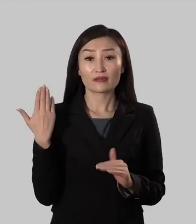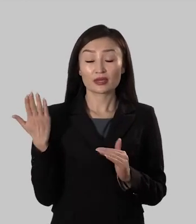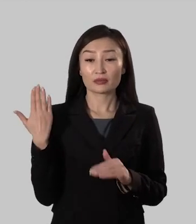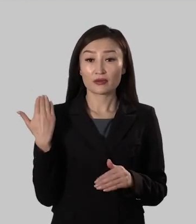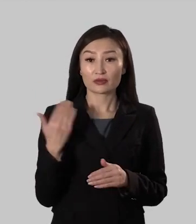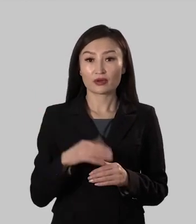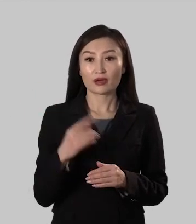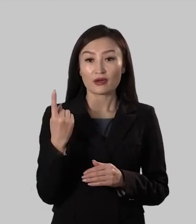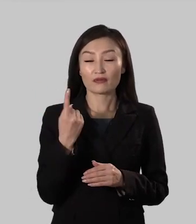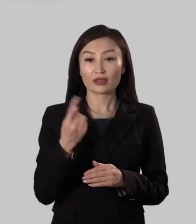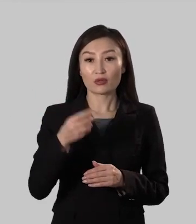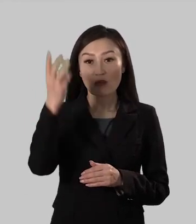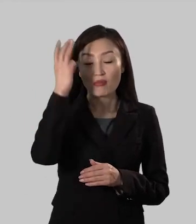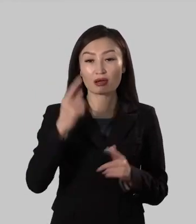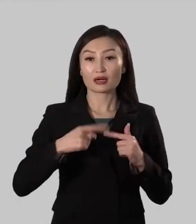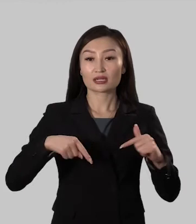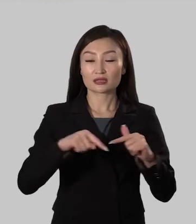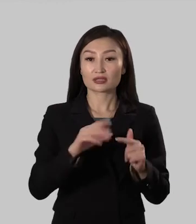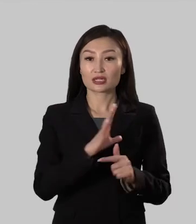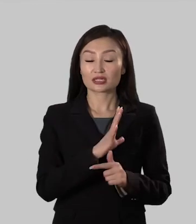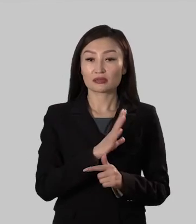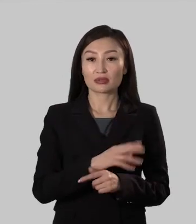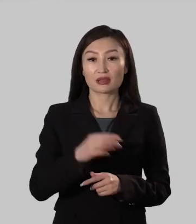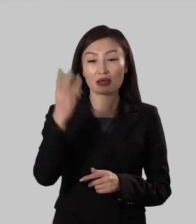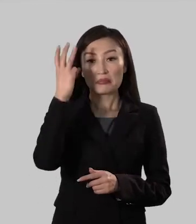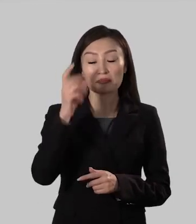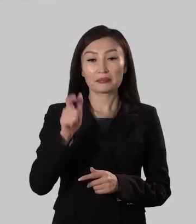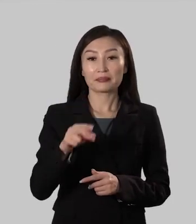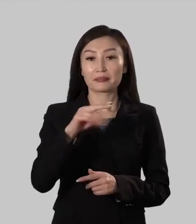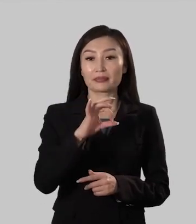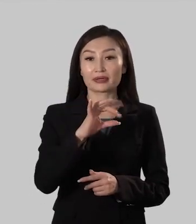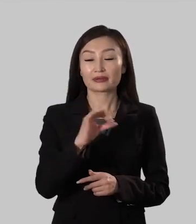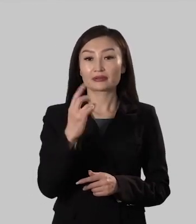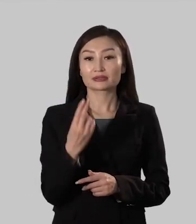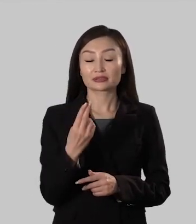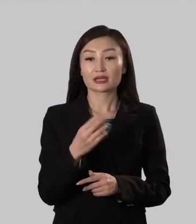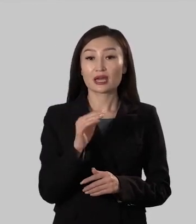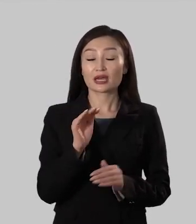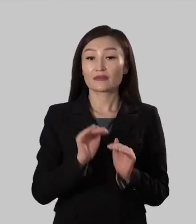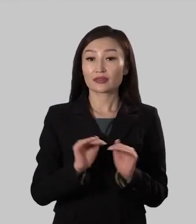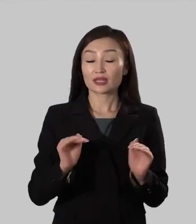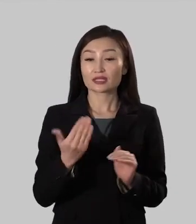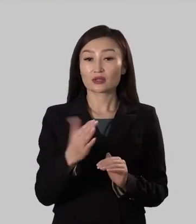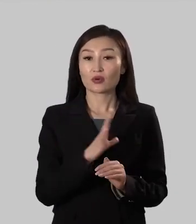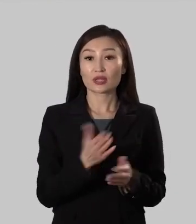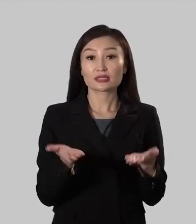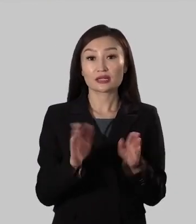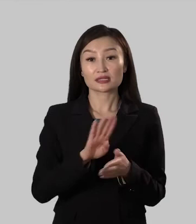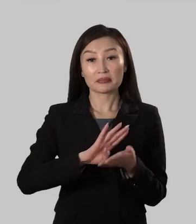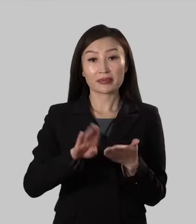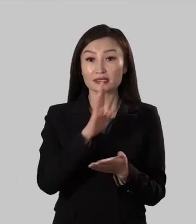Давным-давно в одном королевстве жил-был принц. Еще в раннем детстве он остался без